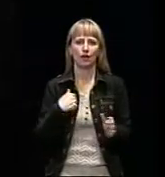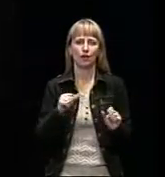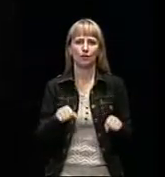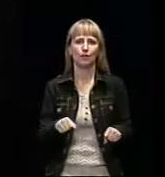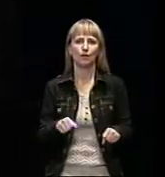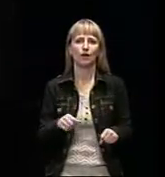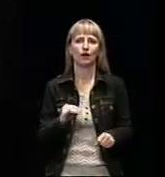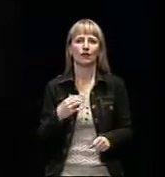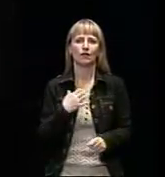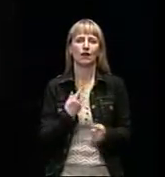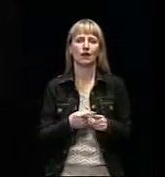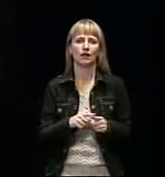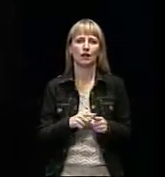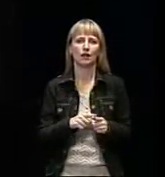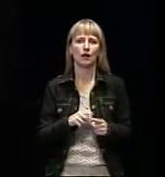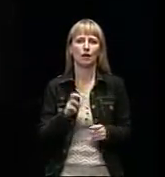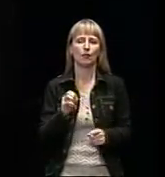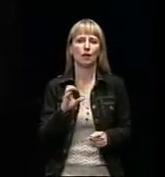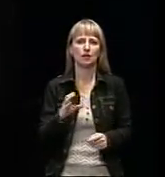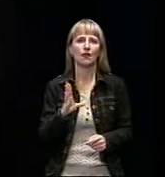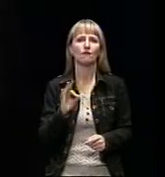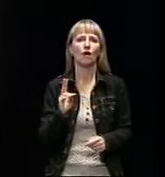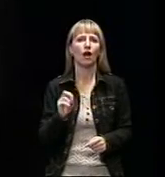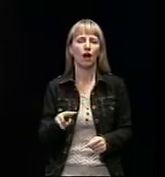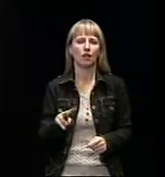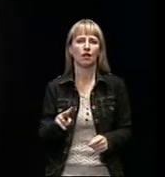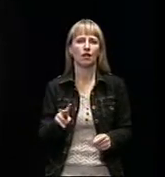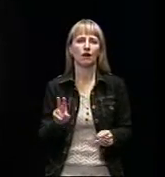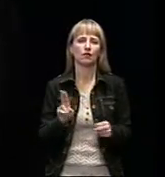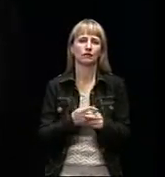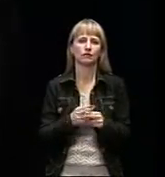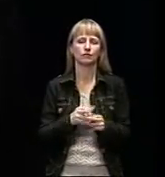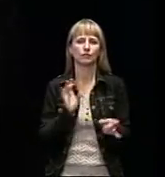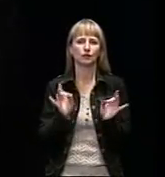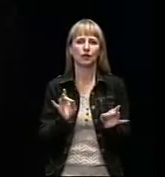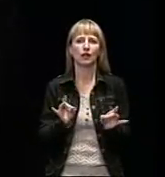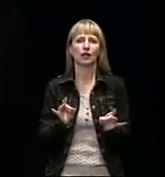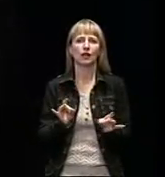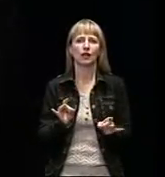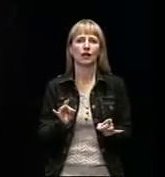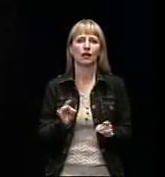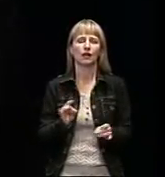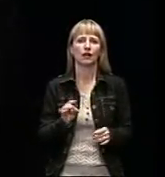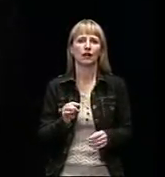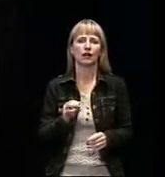Ну, в основном это бас, вокал, аранжировки, губные гармоники. Анатолий Собакарь – скрипки.